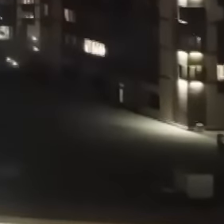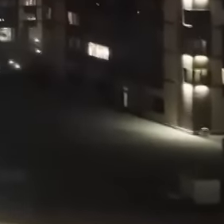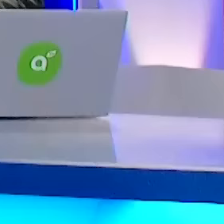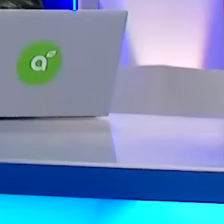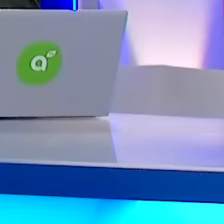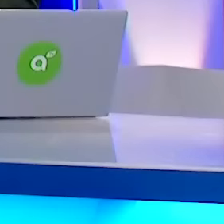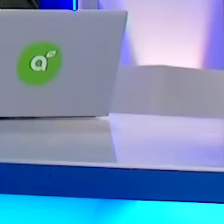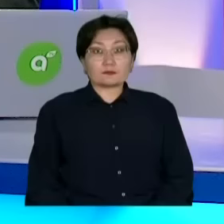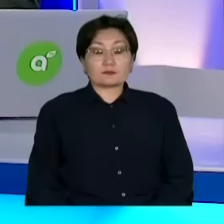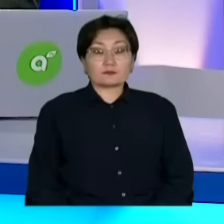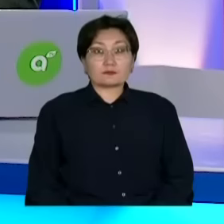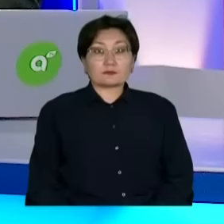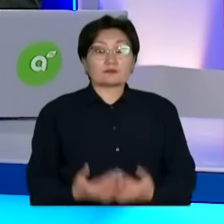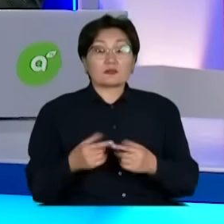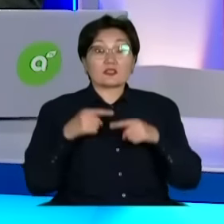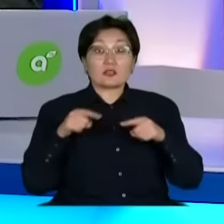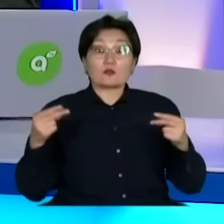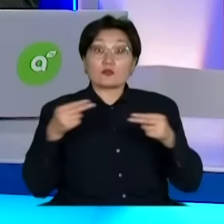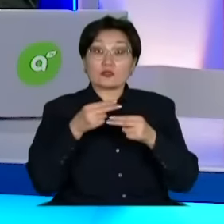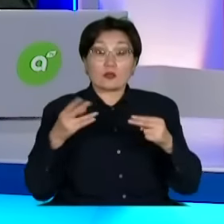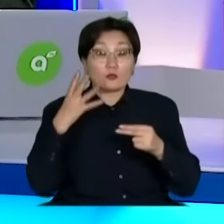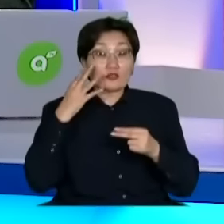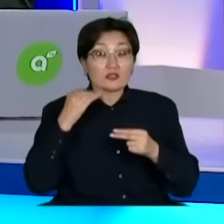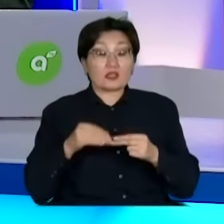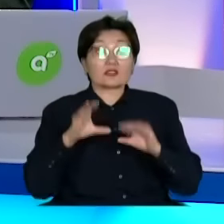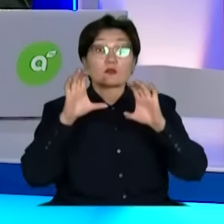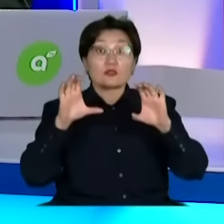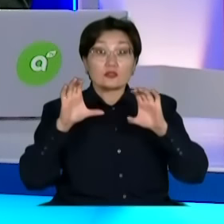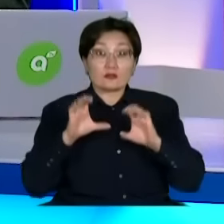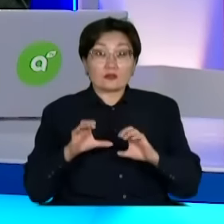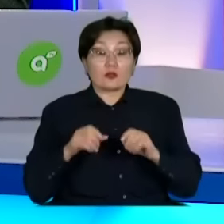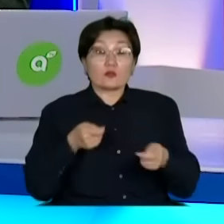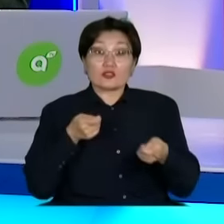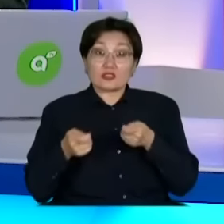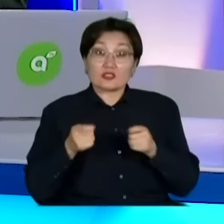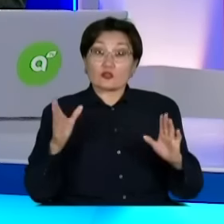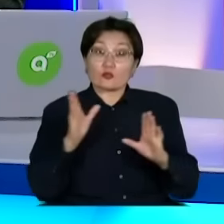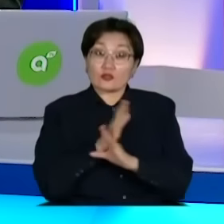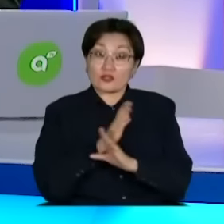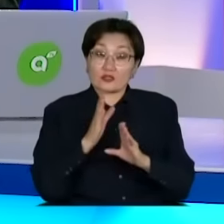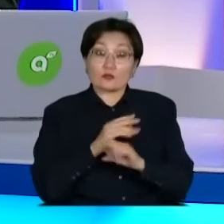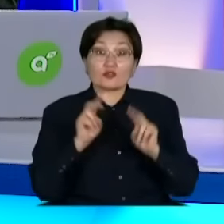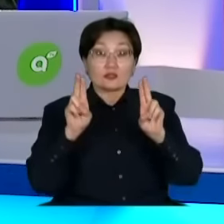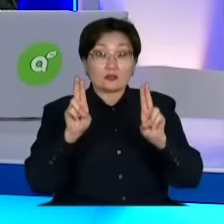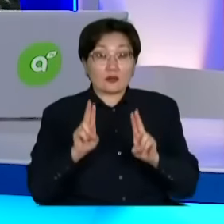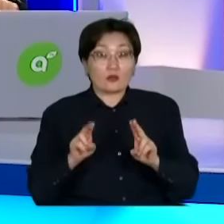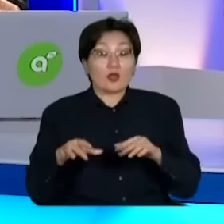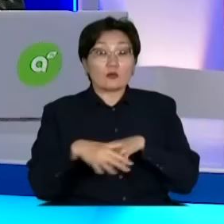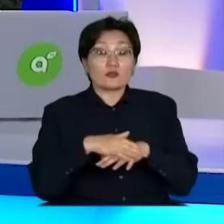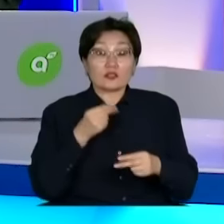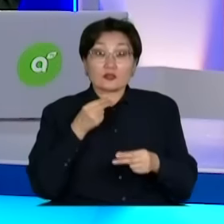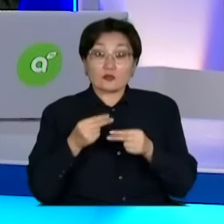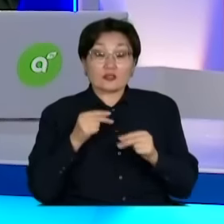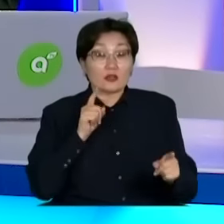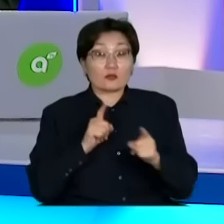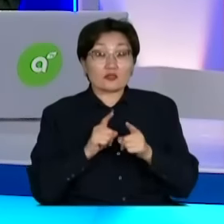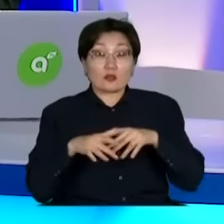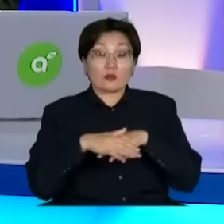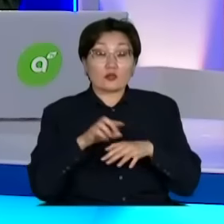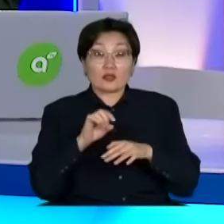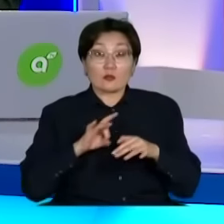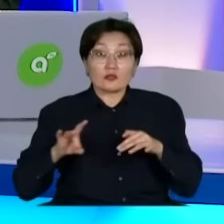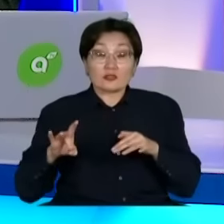выписку и к другим темам в Алматы законодательно урегулировать экологические нормы для общепита на встрече с жителями Трук